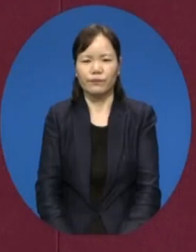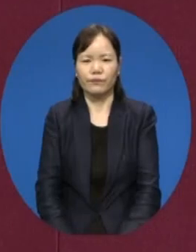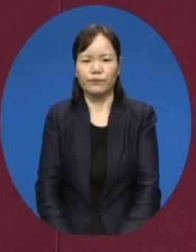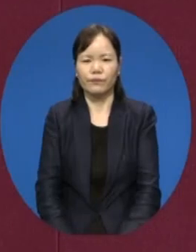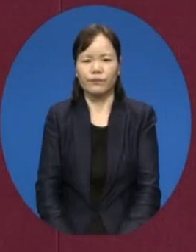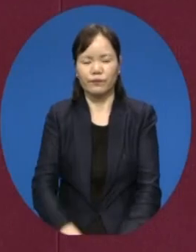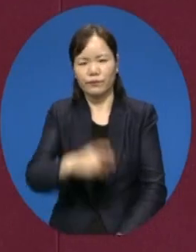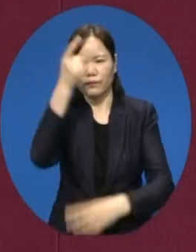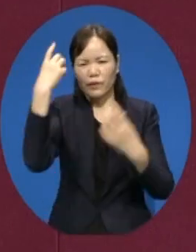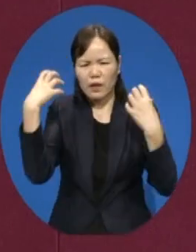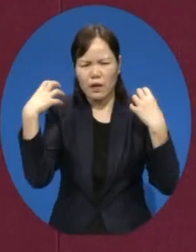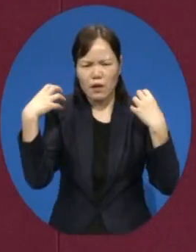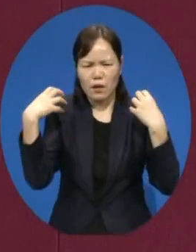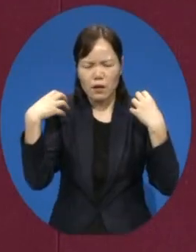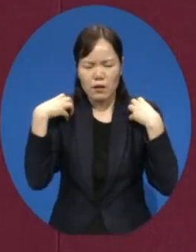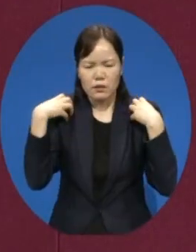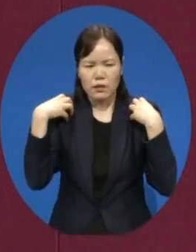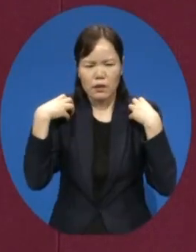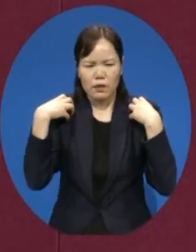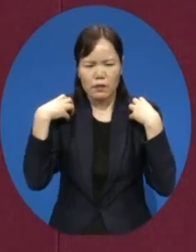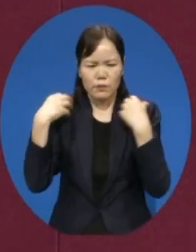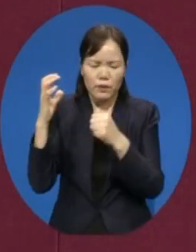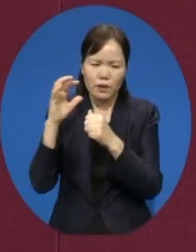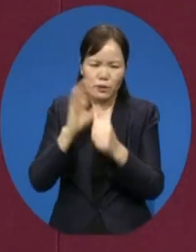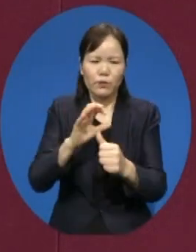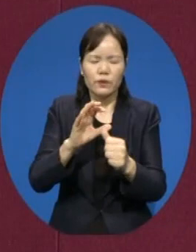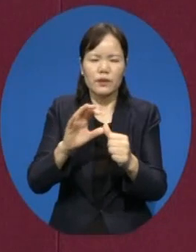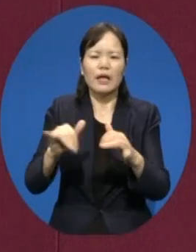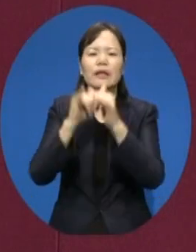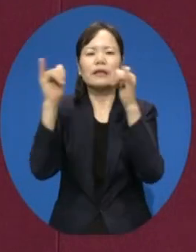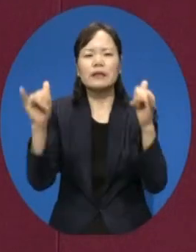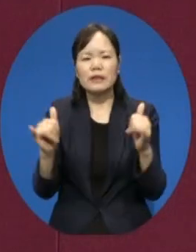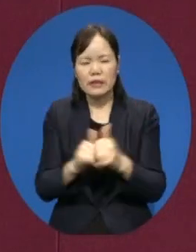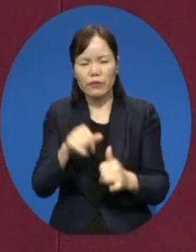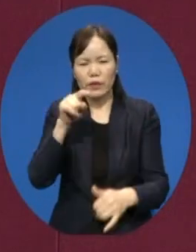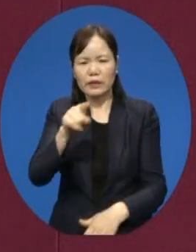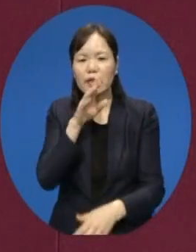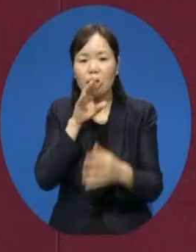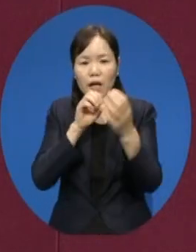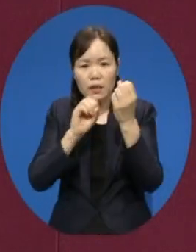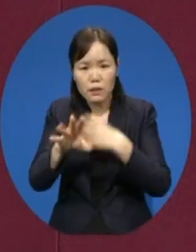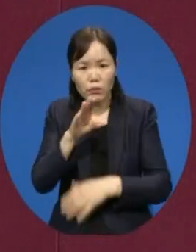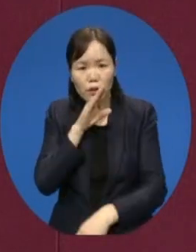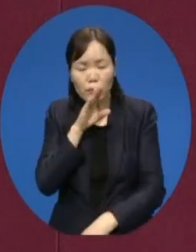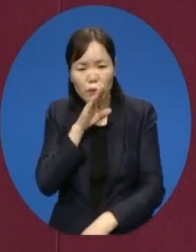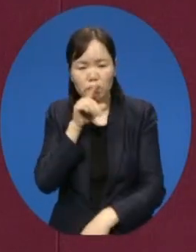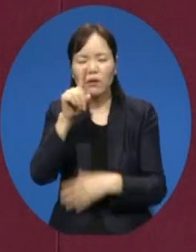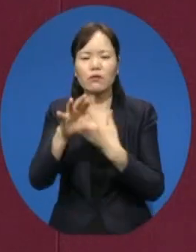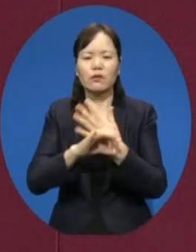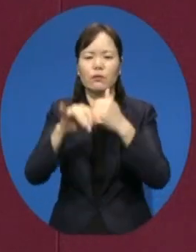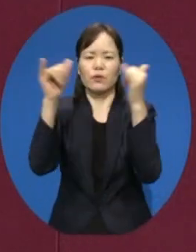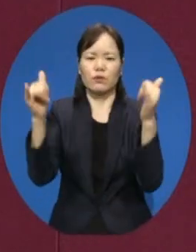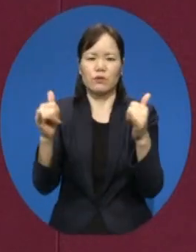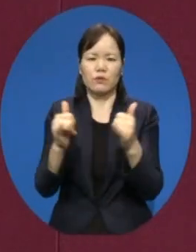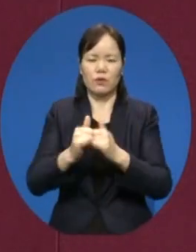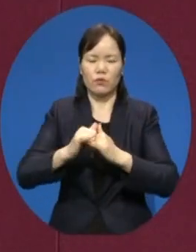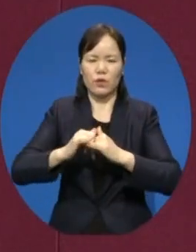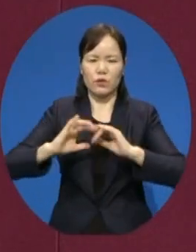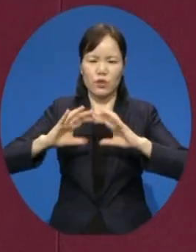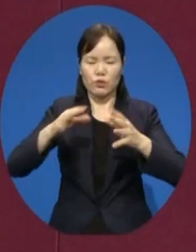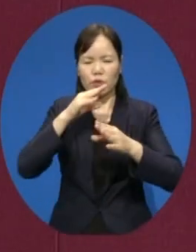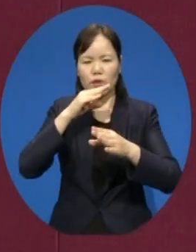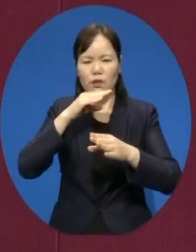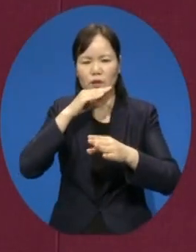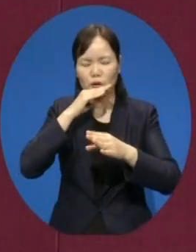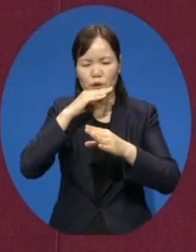이처럼 정부 만능의 통제사회 그것이 만약 정답이었다고 한다면 사회주의 국가 이